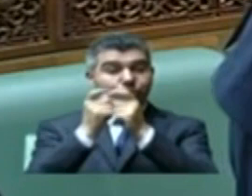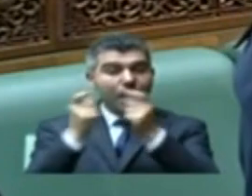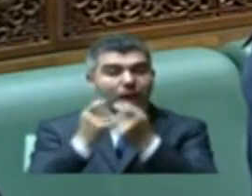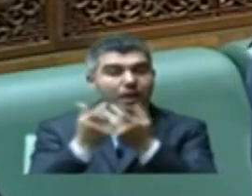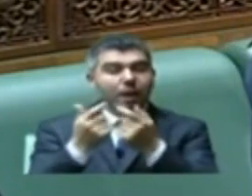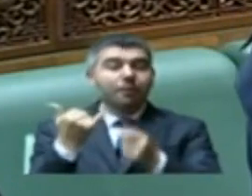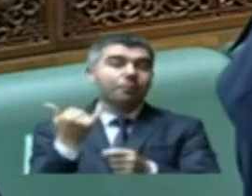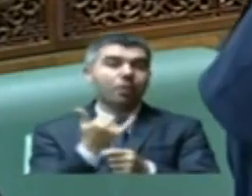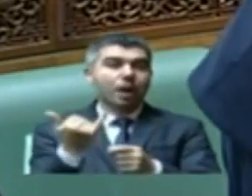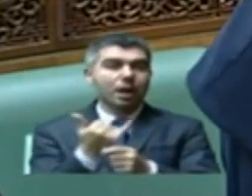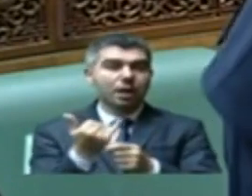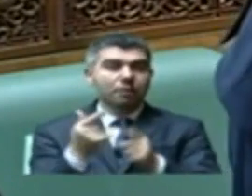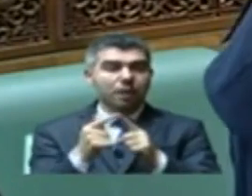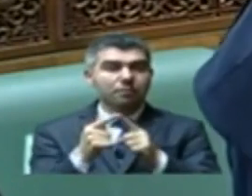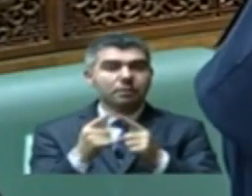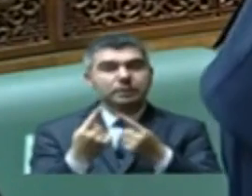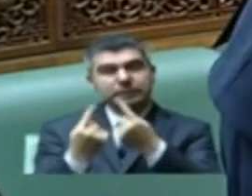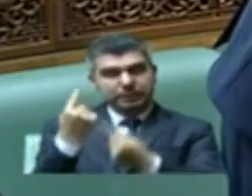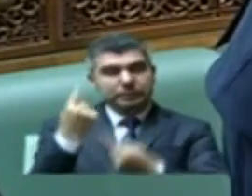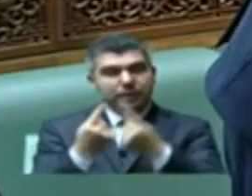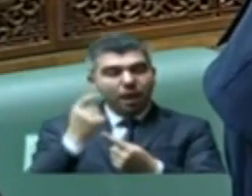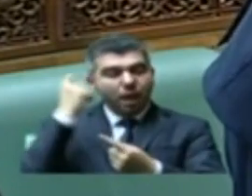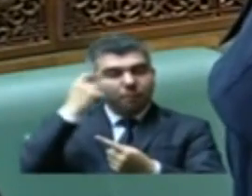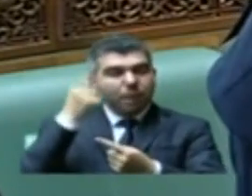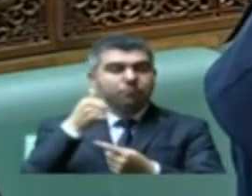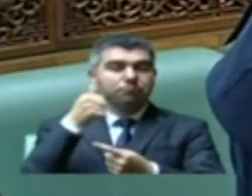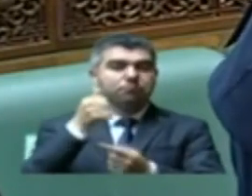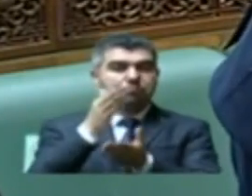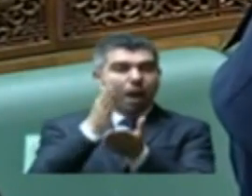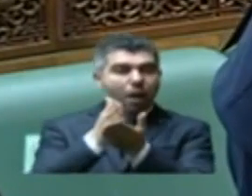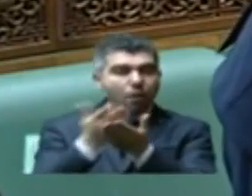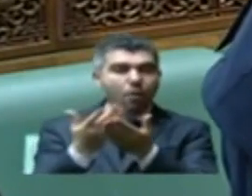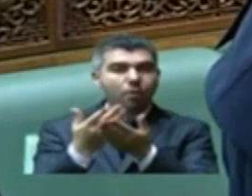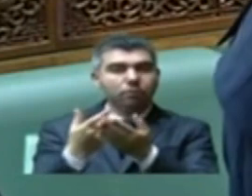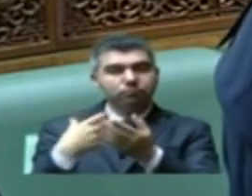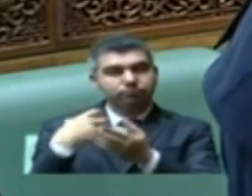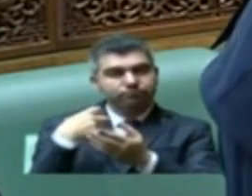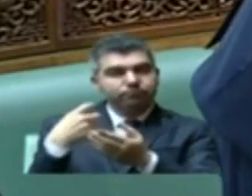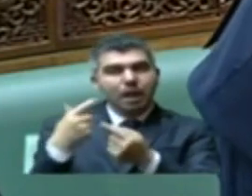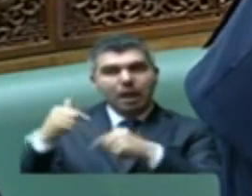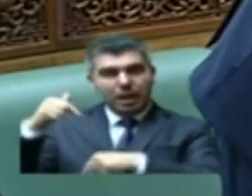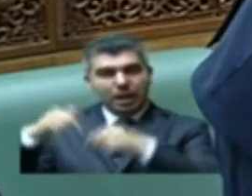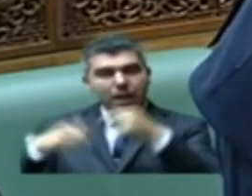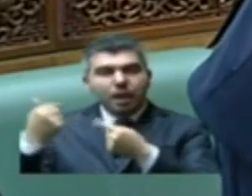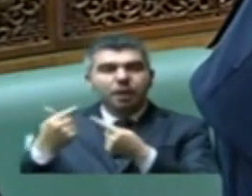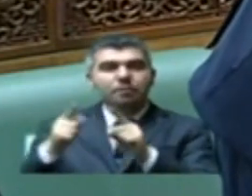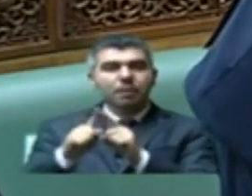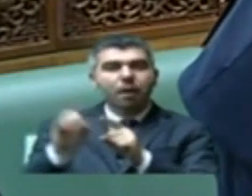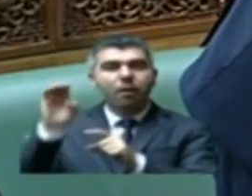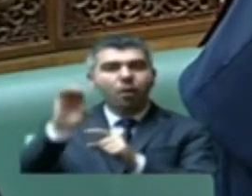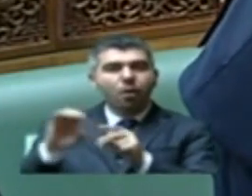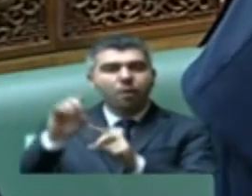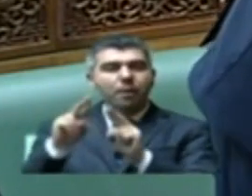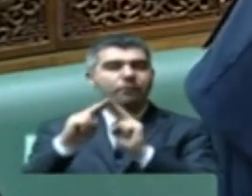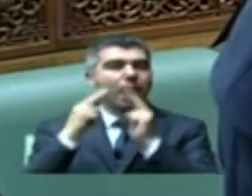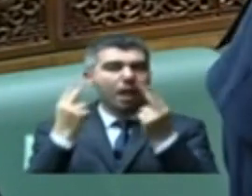اللي يمكن يصدر، عندهم افكار، عندهم يعني علاقات على المستوى الخارج في الدول ديال المهجر، كيمكن يفيدوا